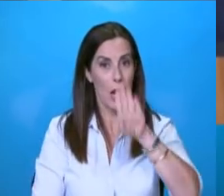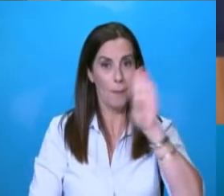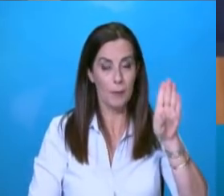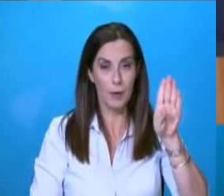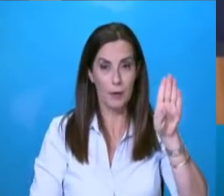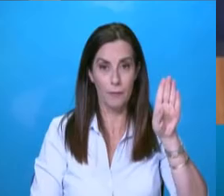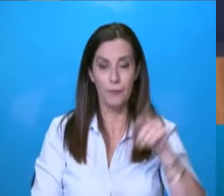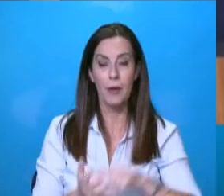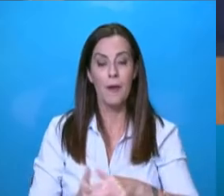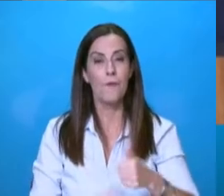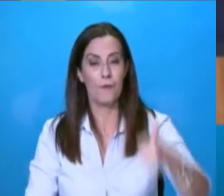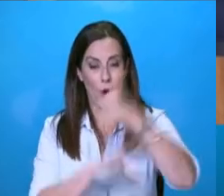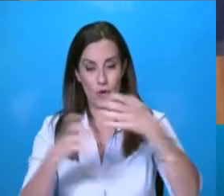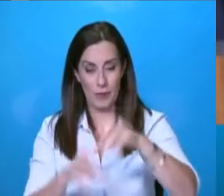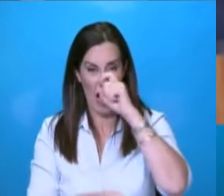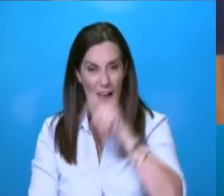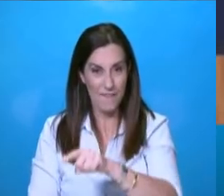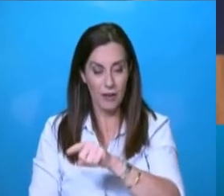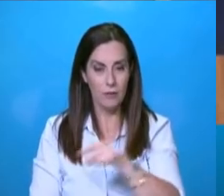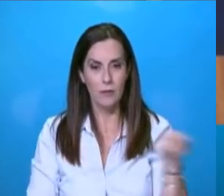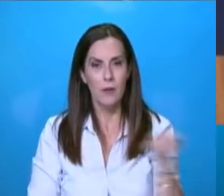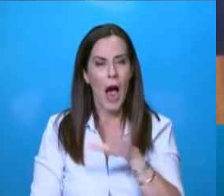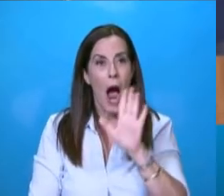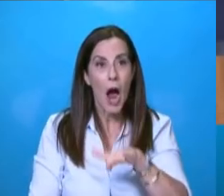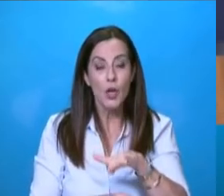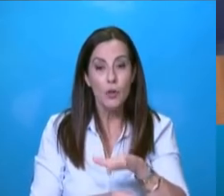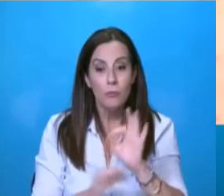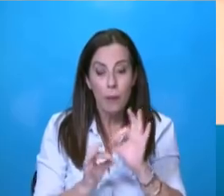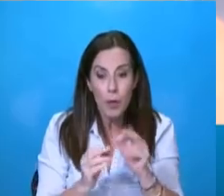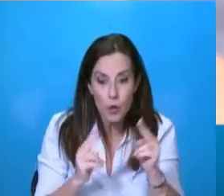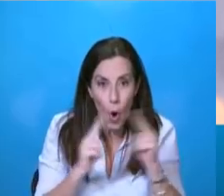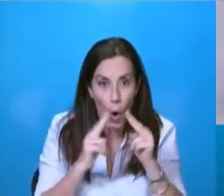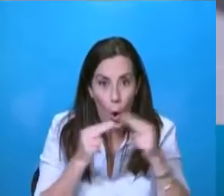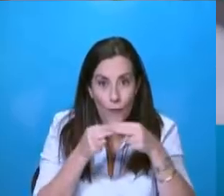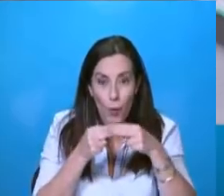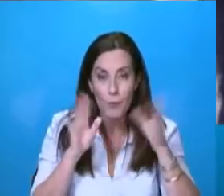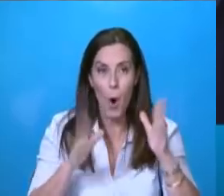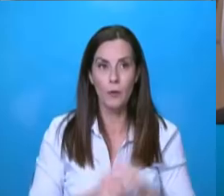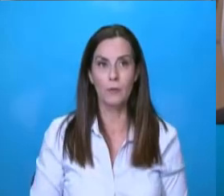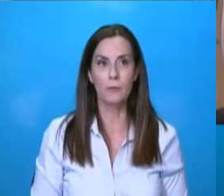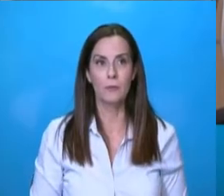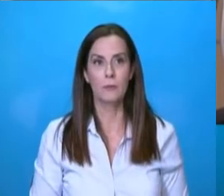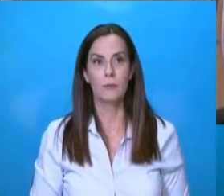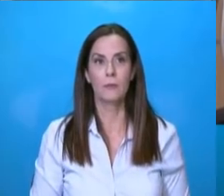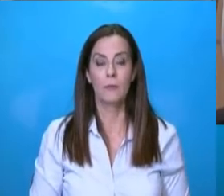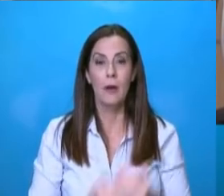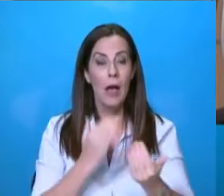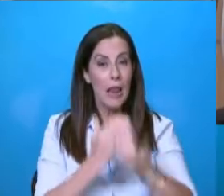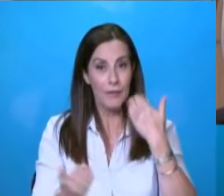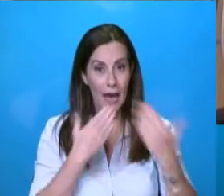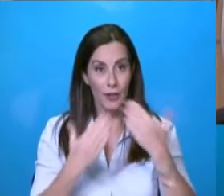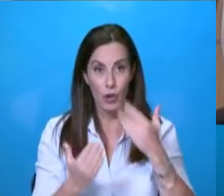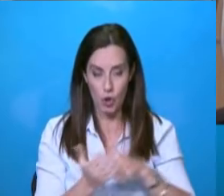ראש הרשימה המשותפת איימן עודה היו צמודים מאי פעם. חבר הכנסת איימן עודה. עוד לפני הדיון